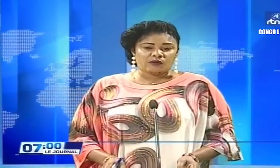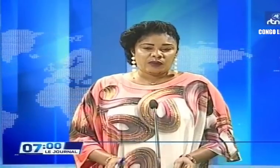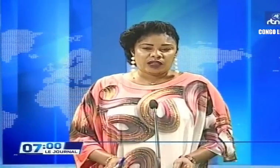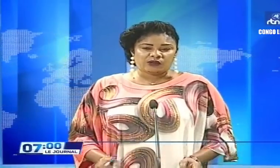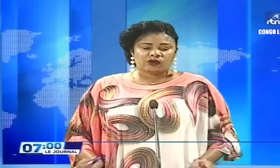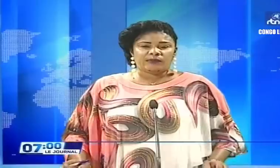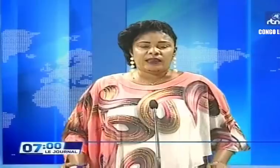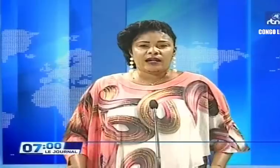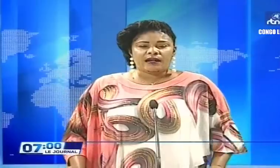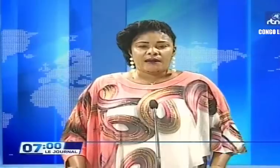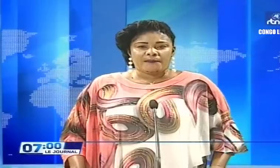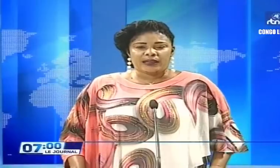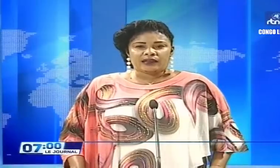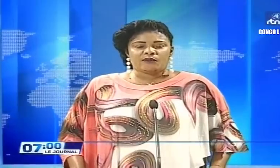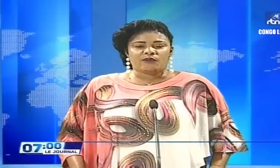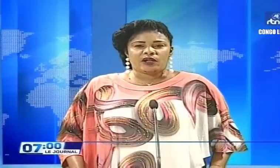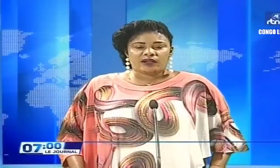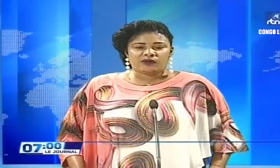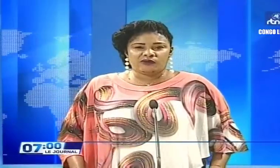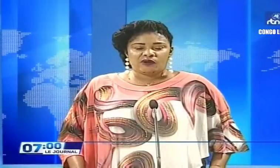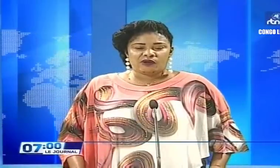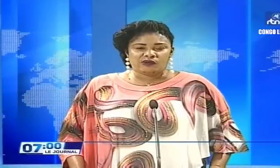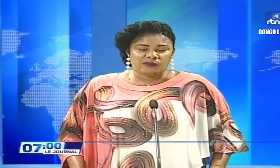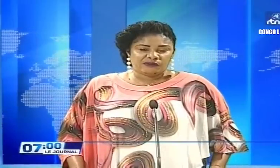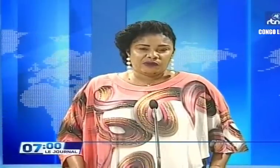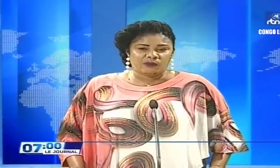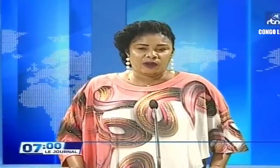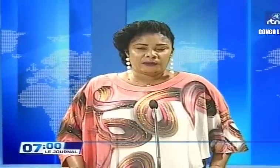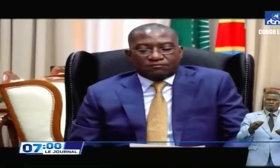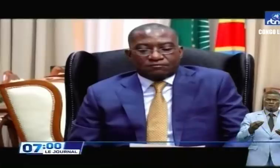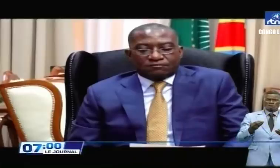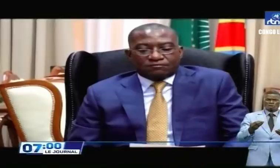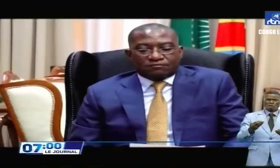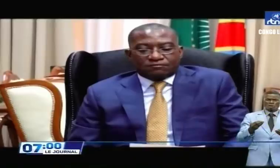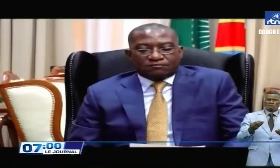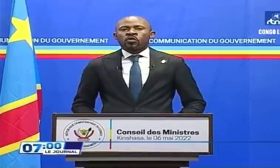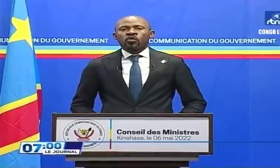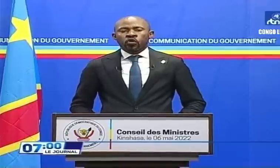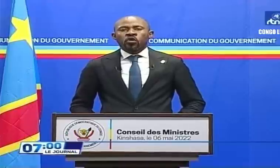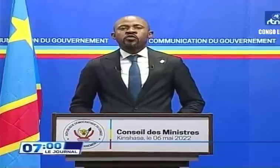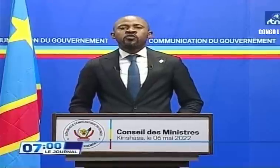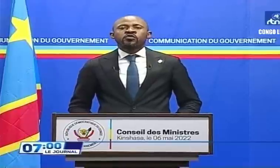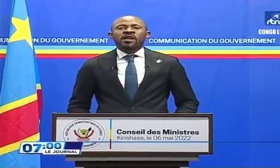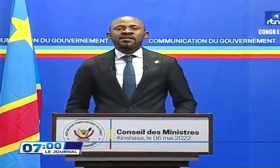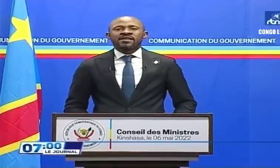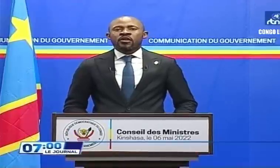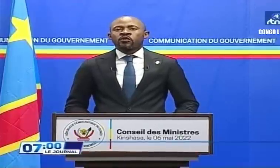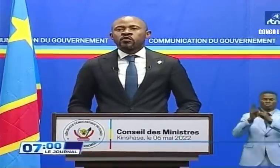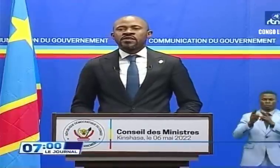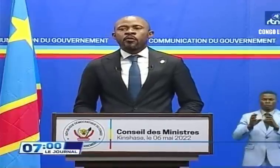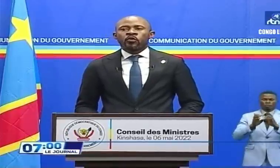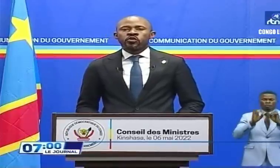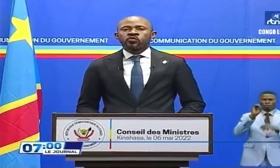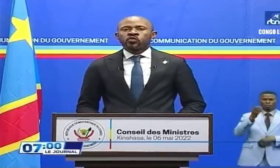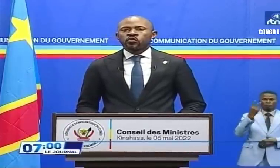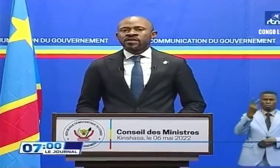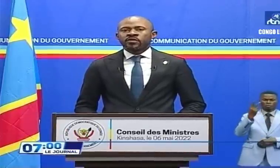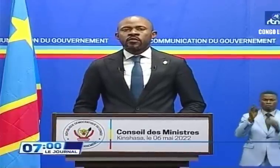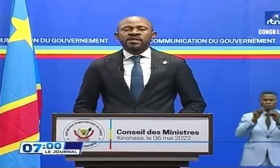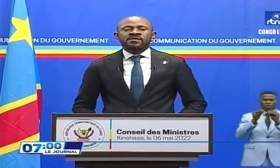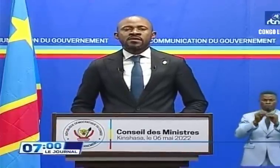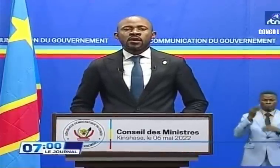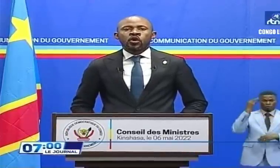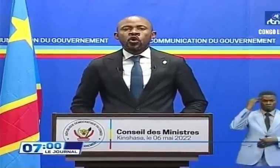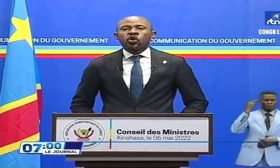de la Communication et Médias, Patrick Mouyaya. Suivons ensemble vous et moi. Compte rendu de la 52e réunion du Conseil